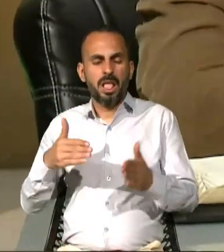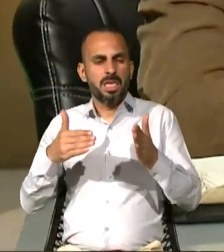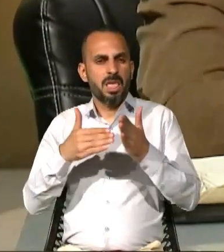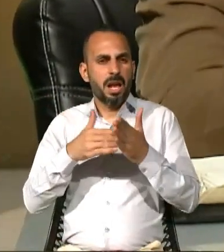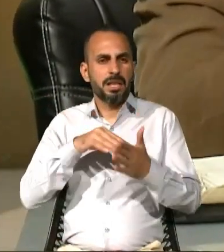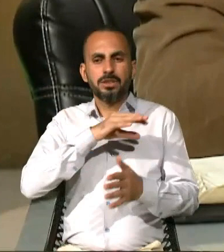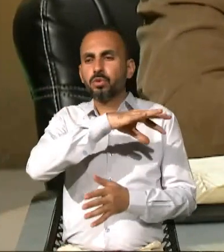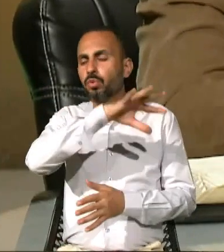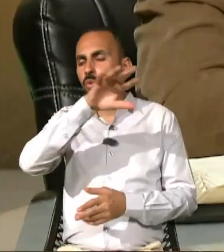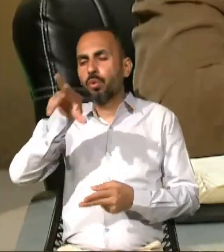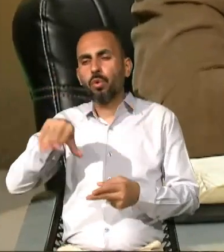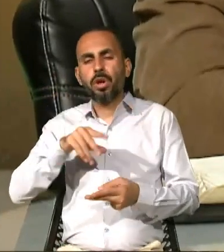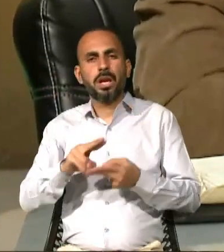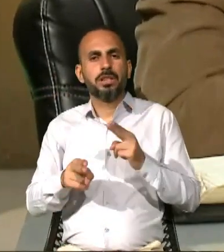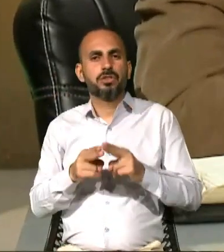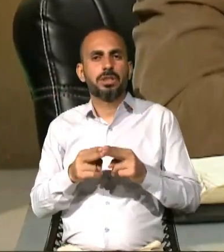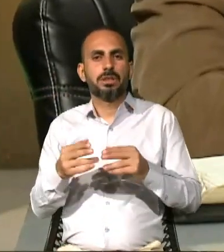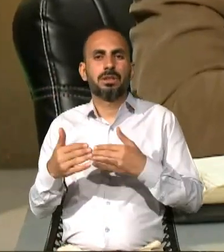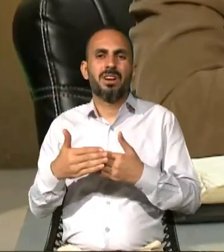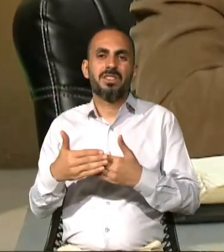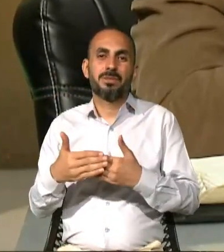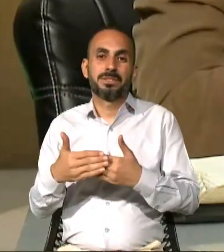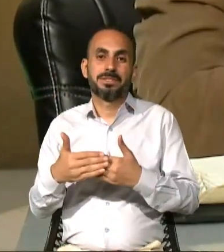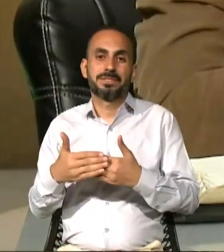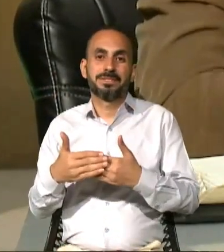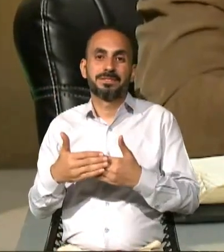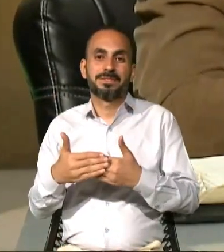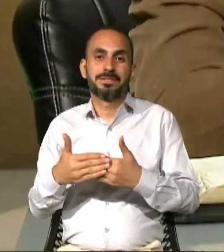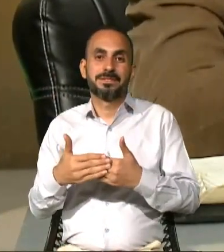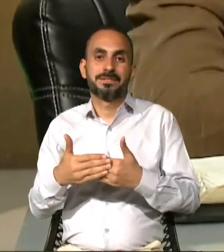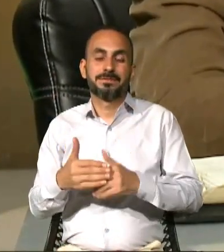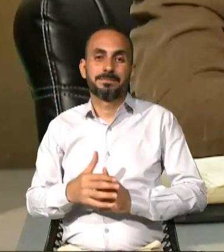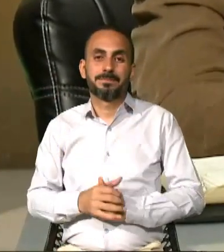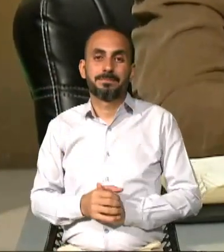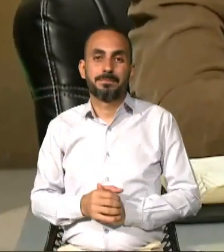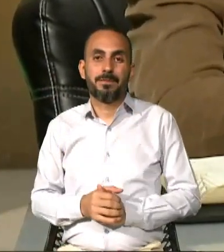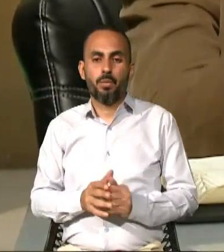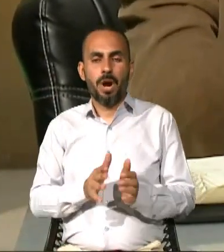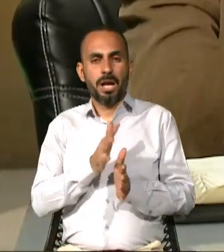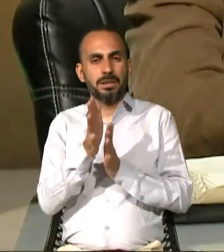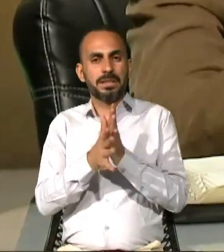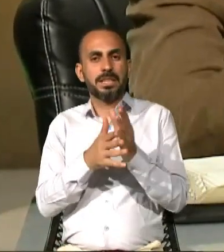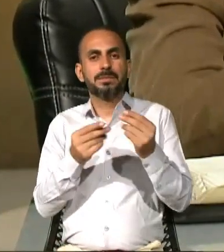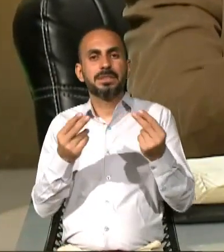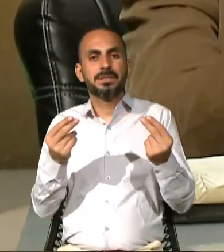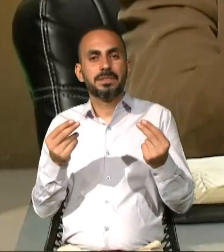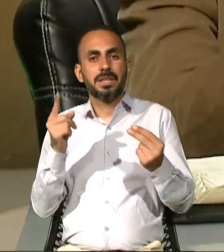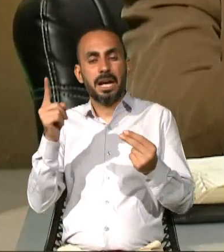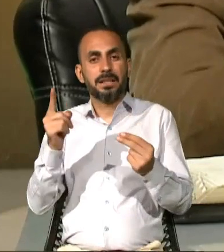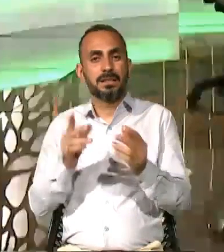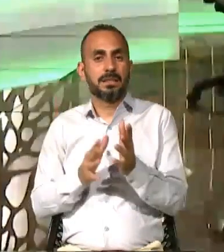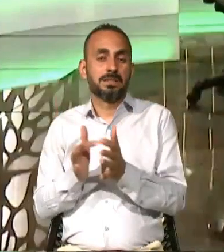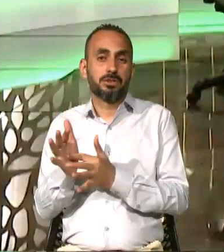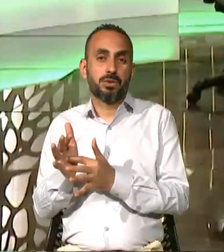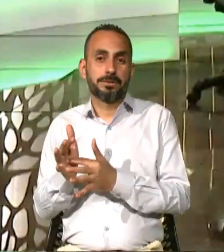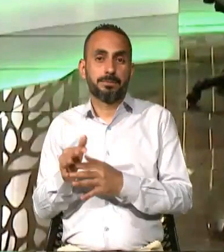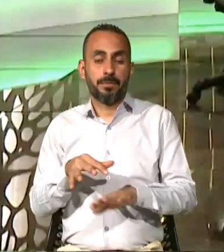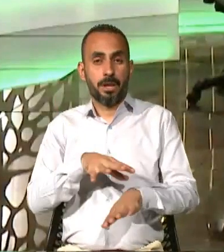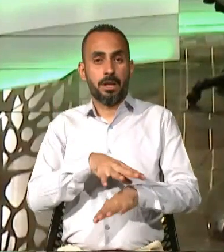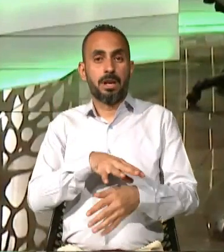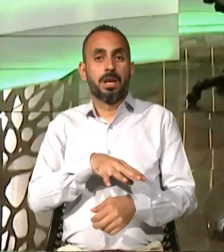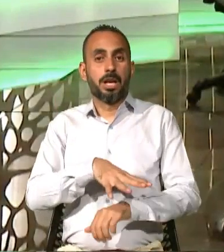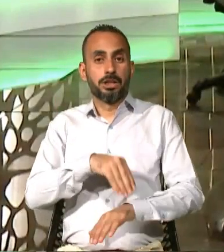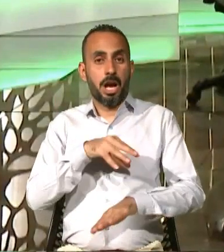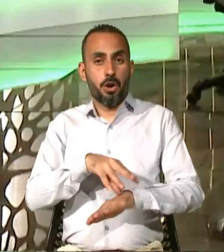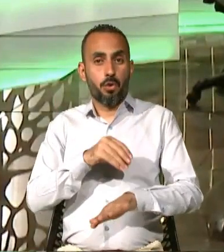الرسول الثانيه اصحاح 3 افرد على حديث طويل عن مجيء المسيح. يعقوب في رساله يعقوب اصحاح